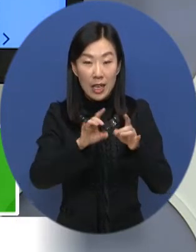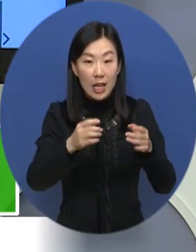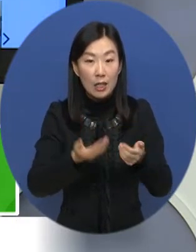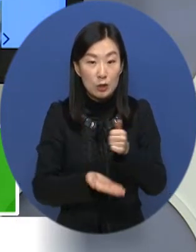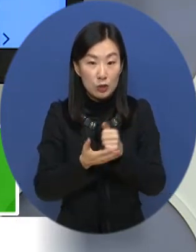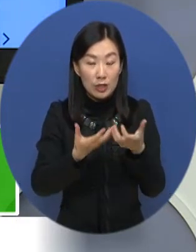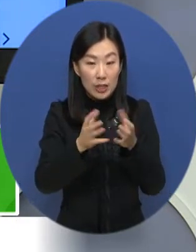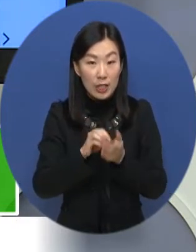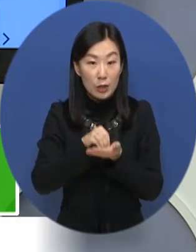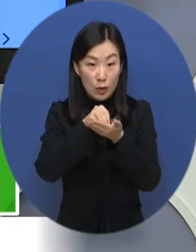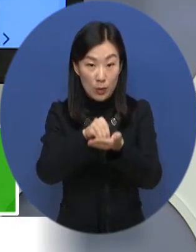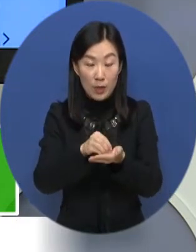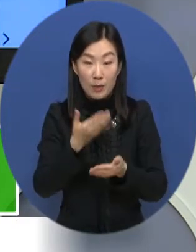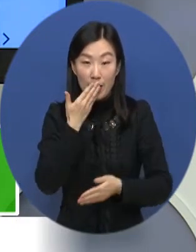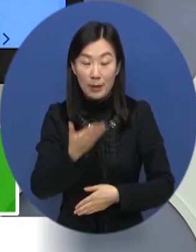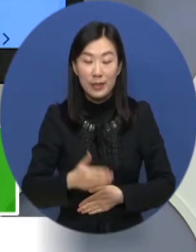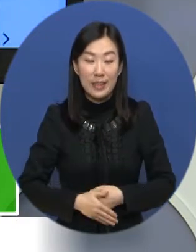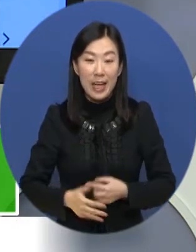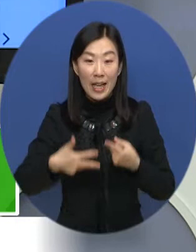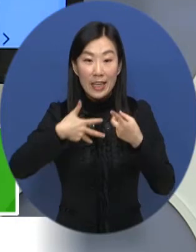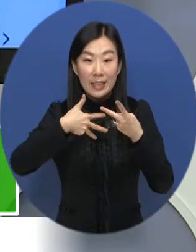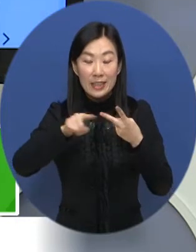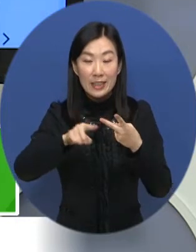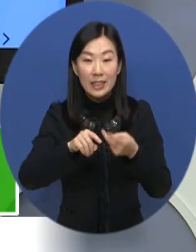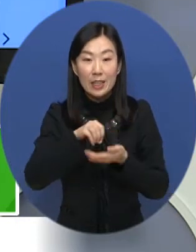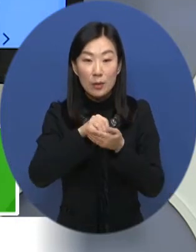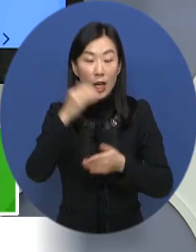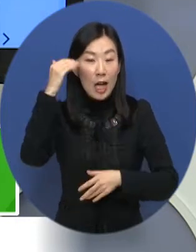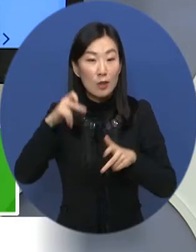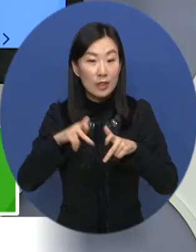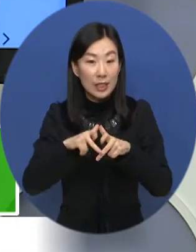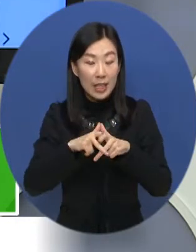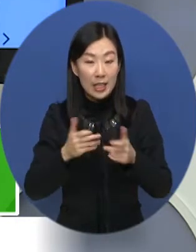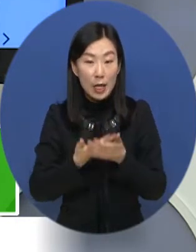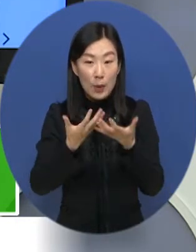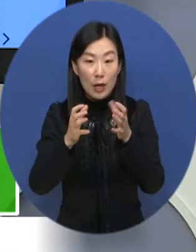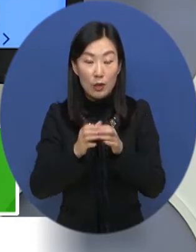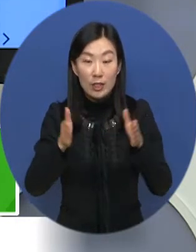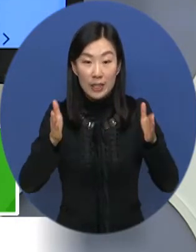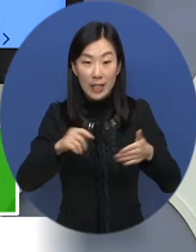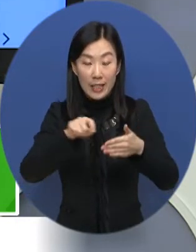첫번째신청기간내에각추천기관에제출하십시오. 2차지원신청은지정된기간내에우편또는직접방문을통해 한국장애인개발원에제출할수있습니다